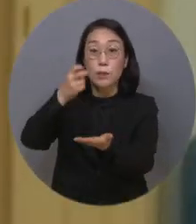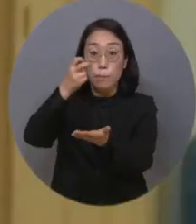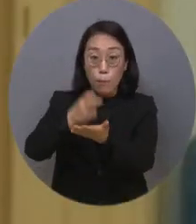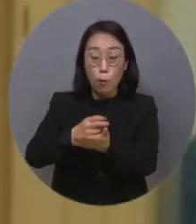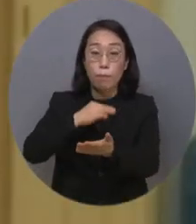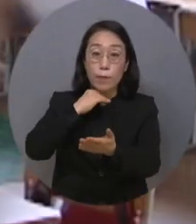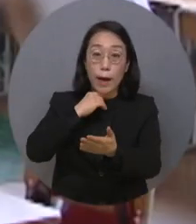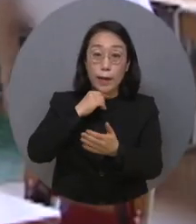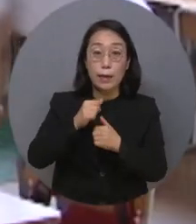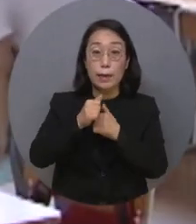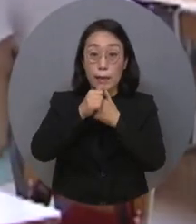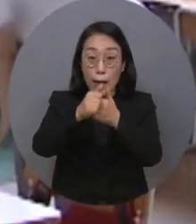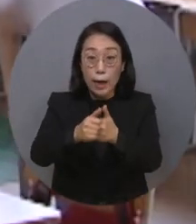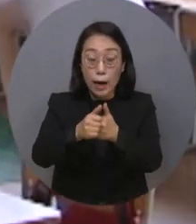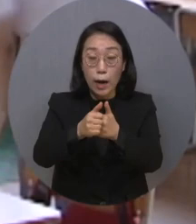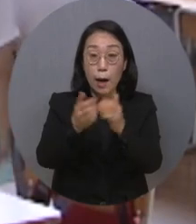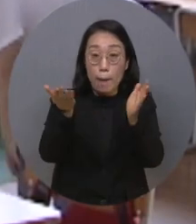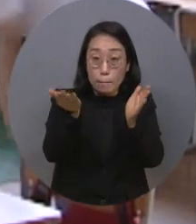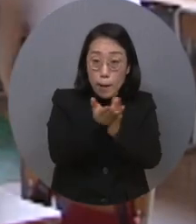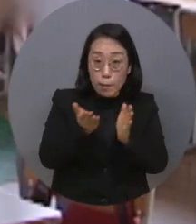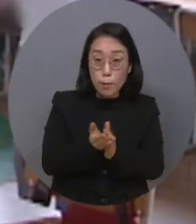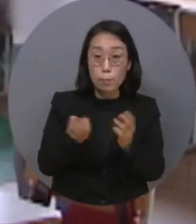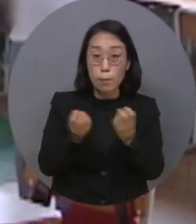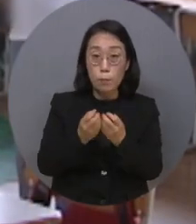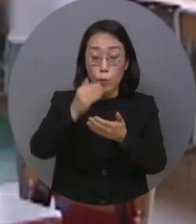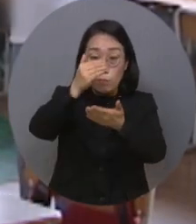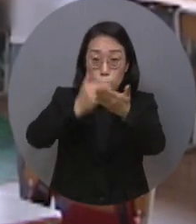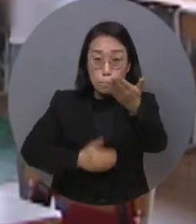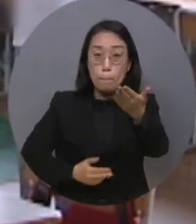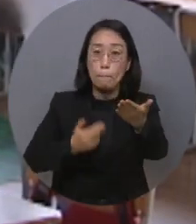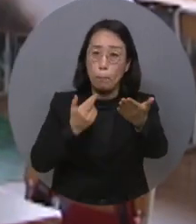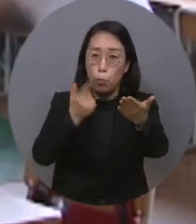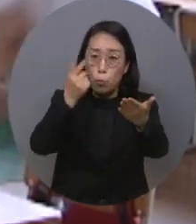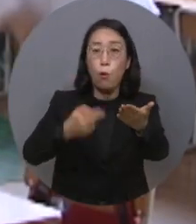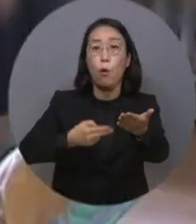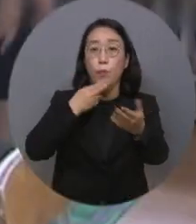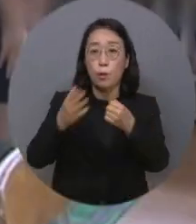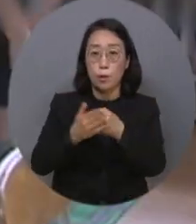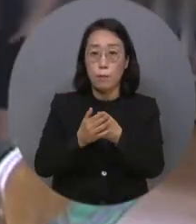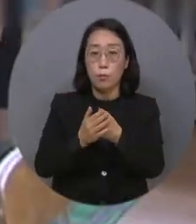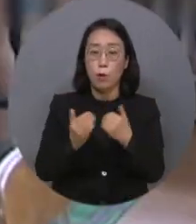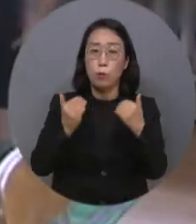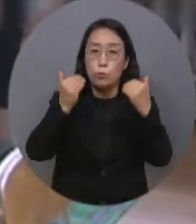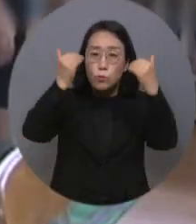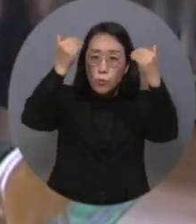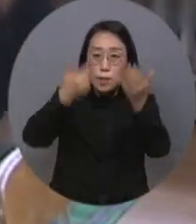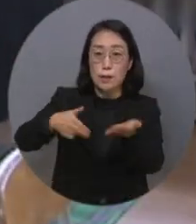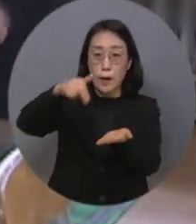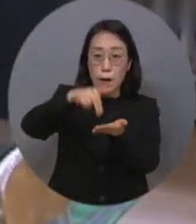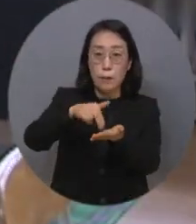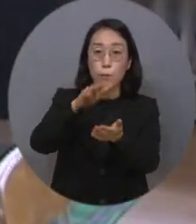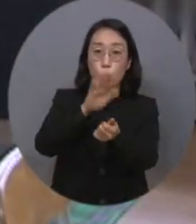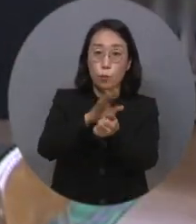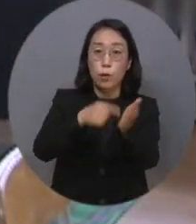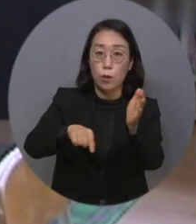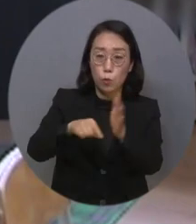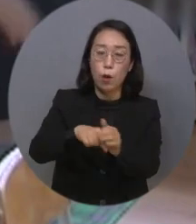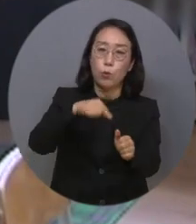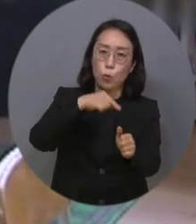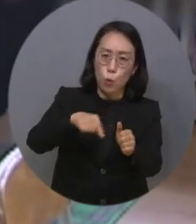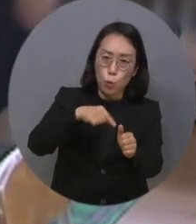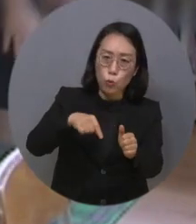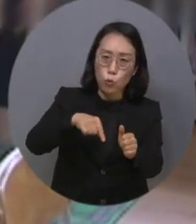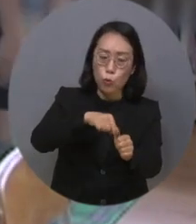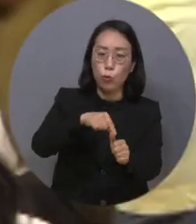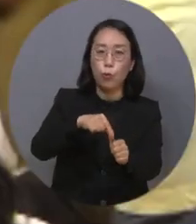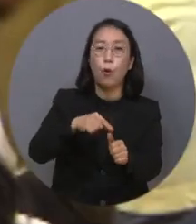관한 구체적인 규정이 없어 장애 아동의 경우 성년 이후의 자립을 돕기 위한 적절한 교육을 시설 내에서